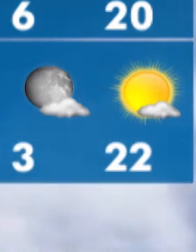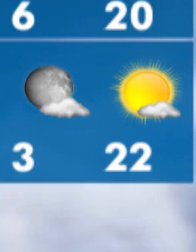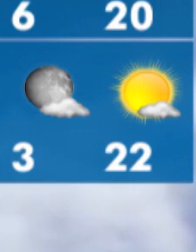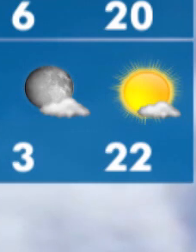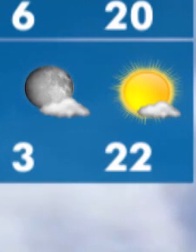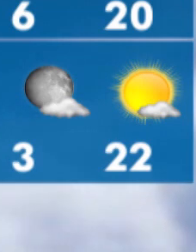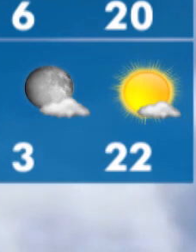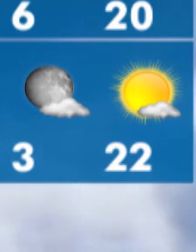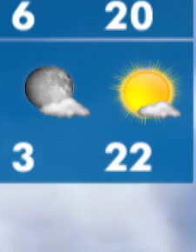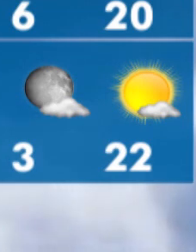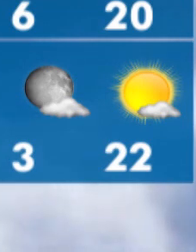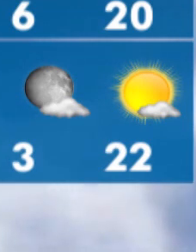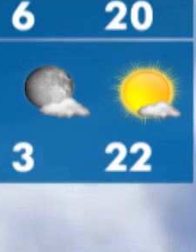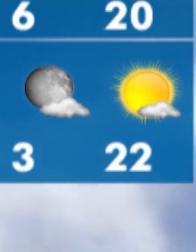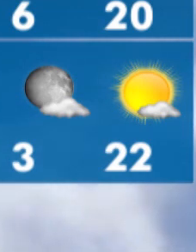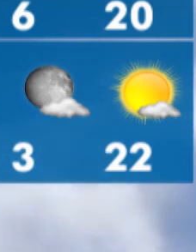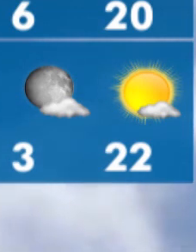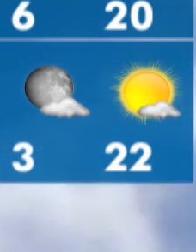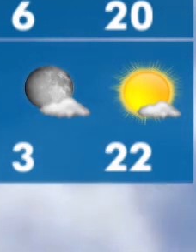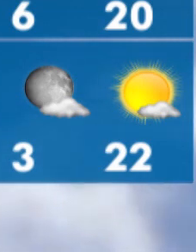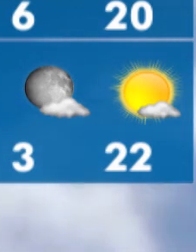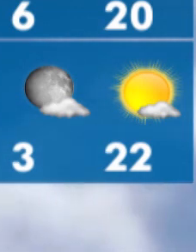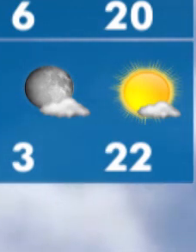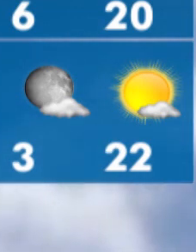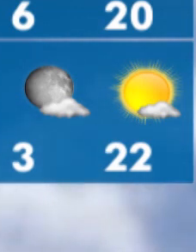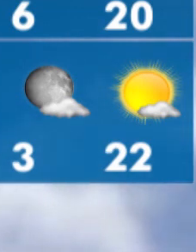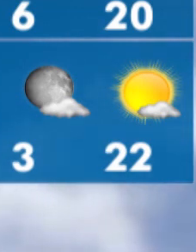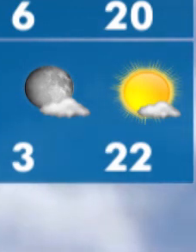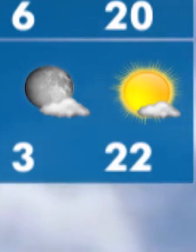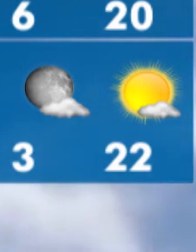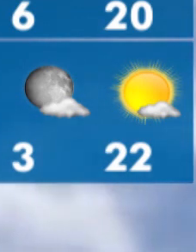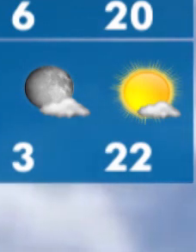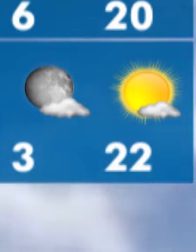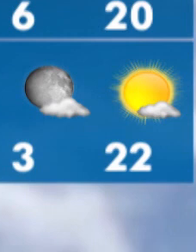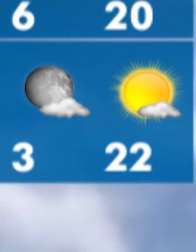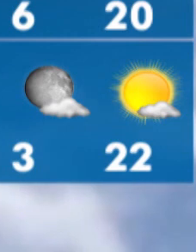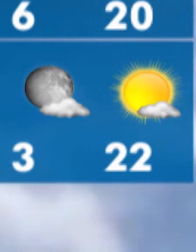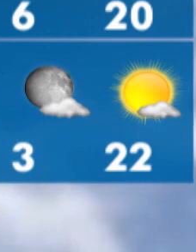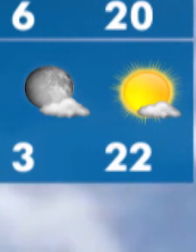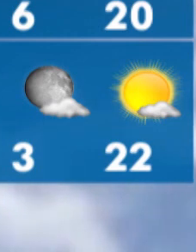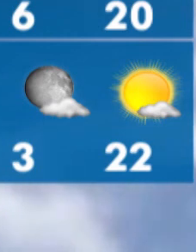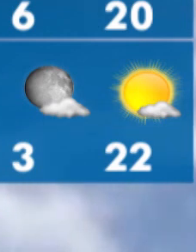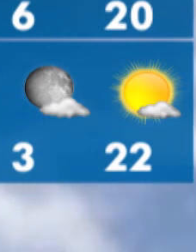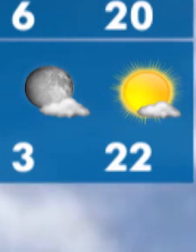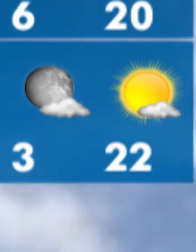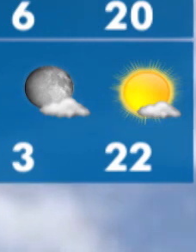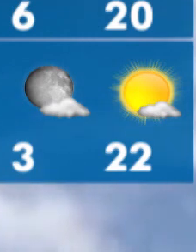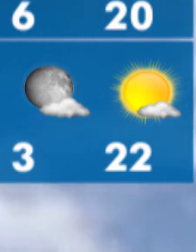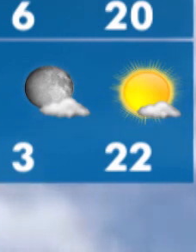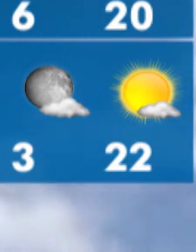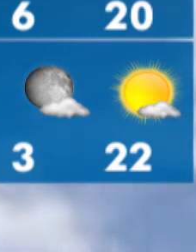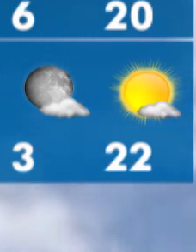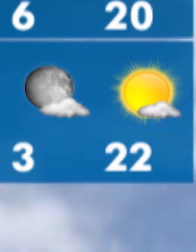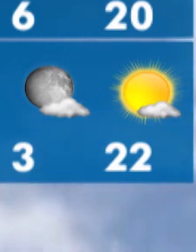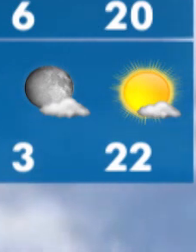градус хүйтэн өдөртөө 15 градус дулаан. Зүүн модод шөндө 7 градус хүйтэн өдөртөө 7 градус дулаан. Бага нурт шөндө 8